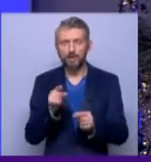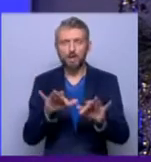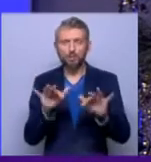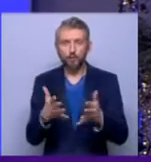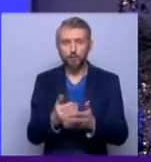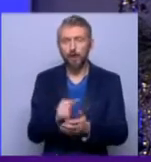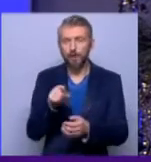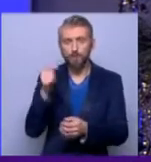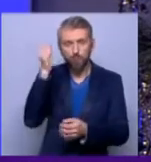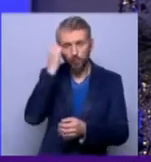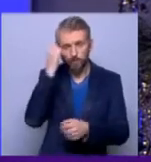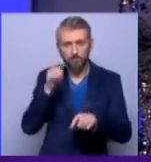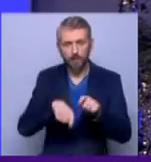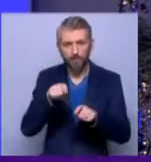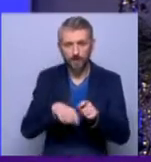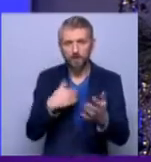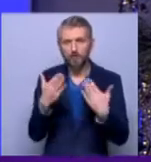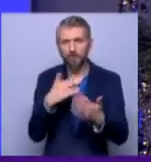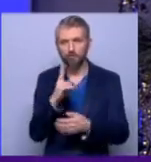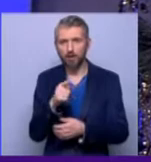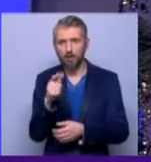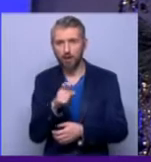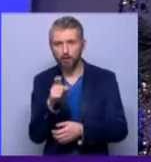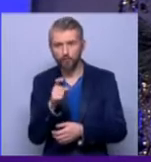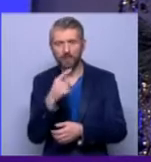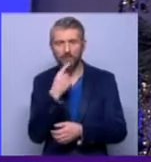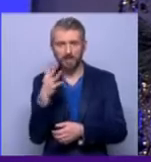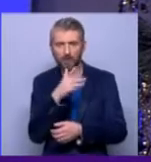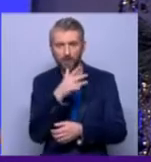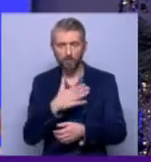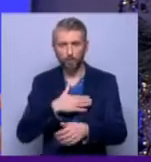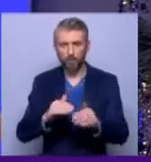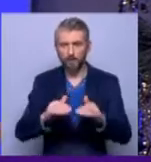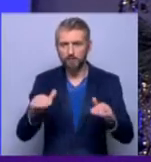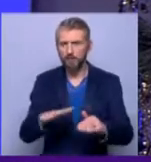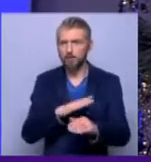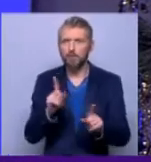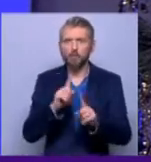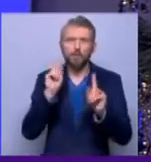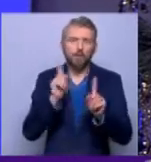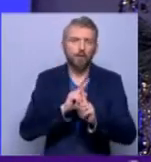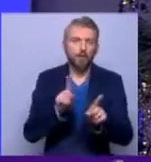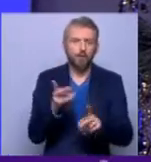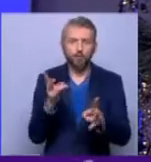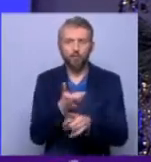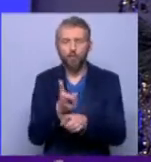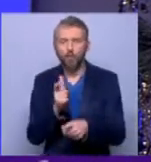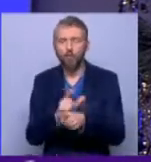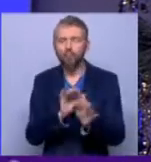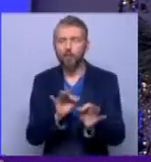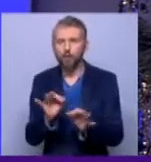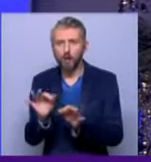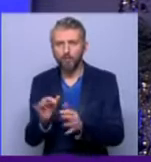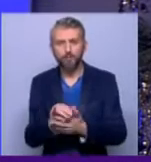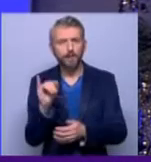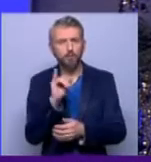А вы же помните проверки, да, и отношение к газу в советское время, вот в моем детстве, это было нечто мистическое, нужно вот очень аккуратно. Истории желательно...